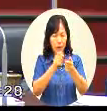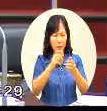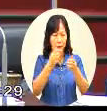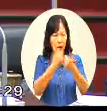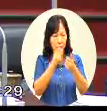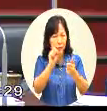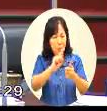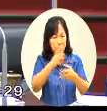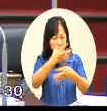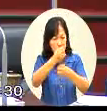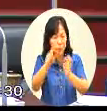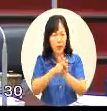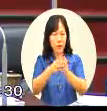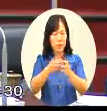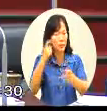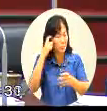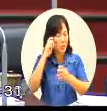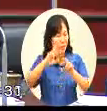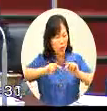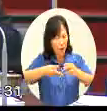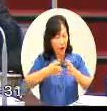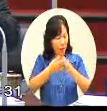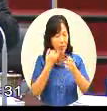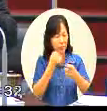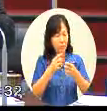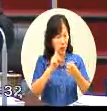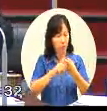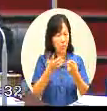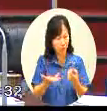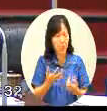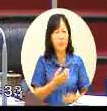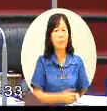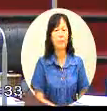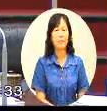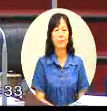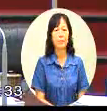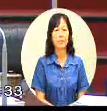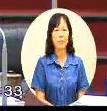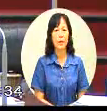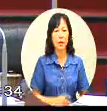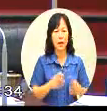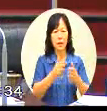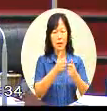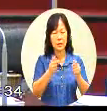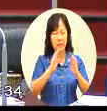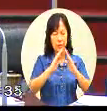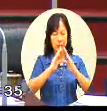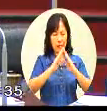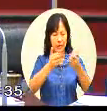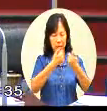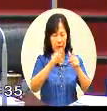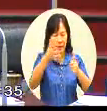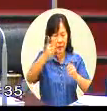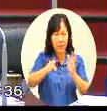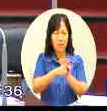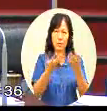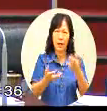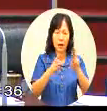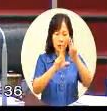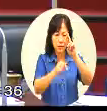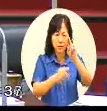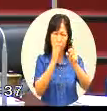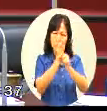为公告地价调幅要多少才合理？ 好，谢谢议长，谢谢萧议员。那地评会大概